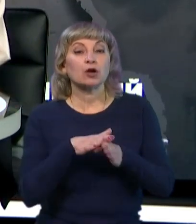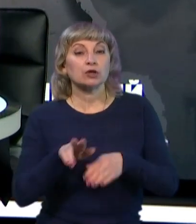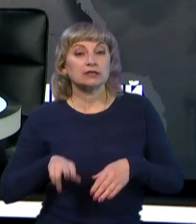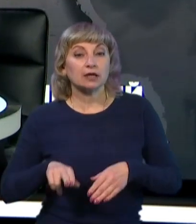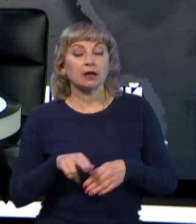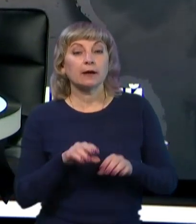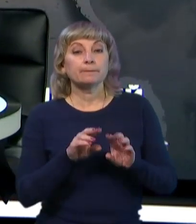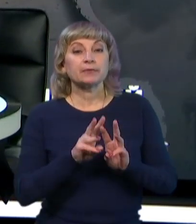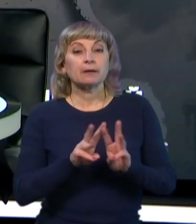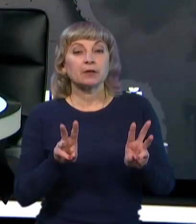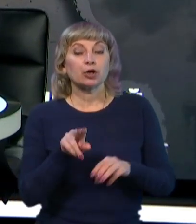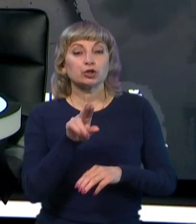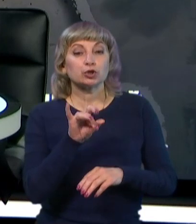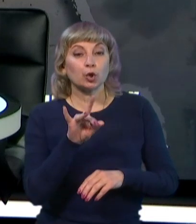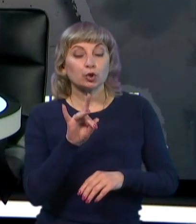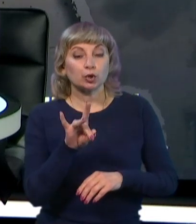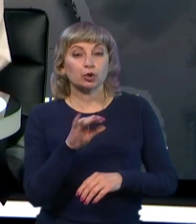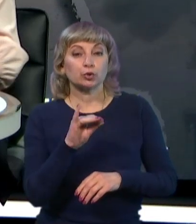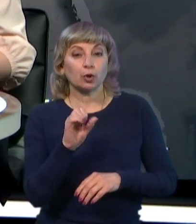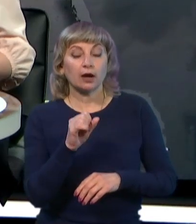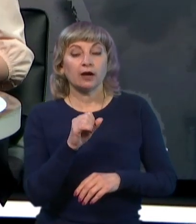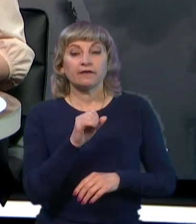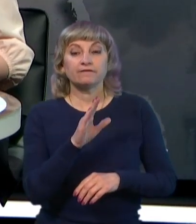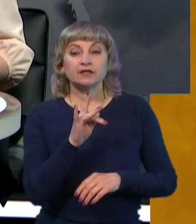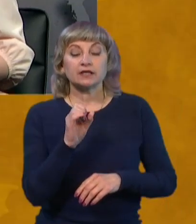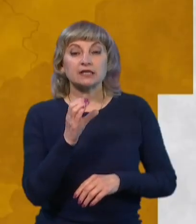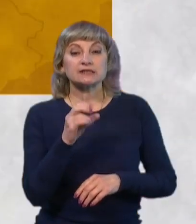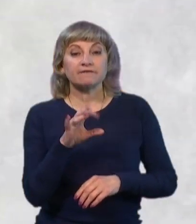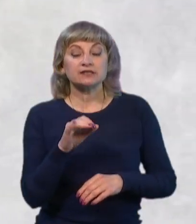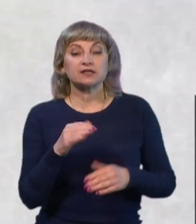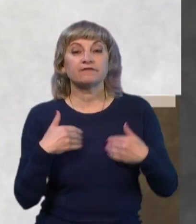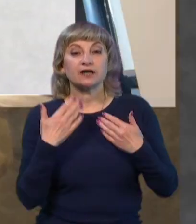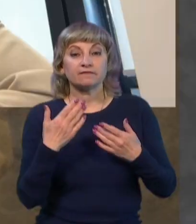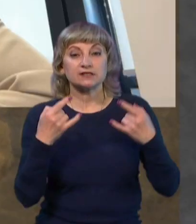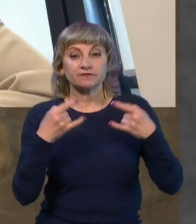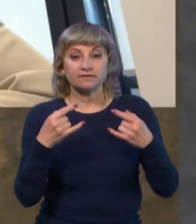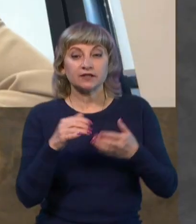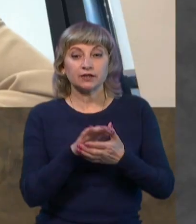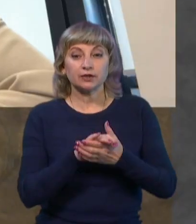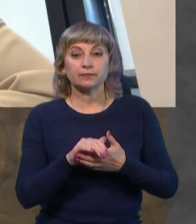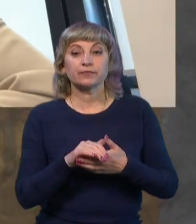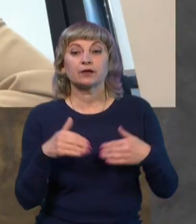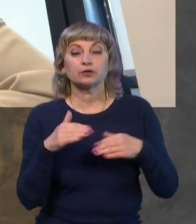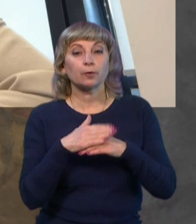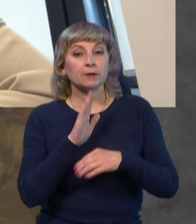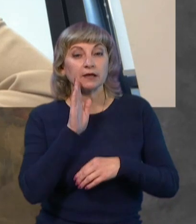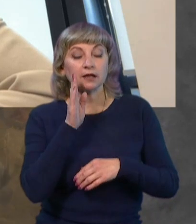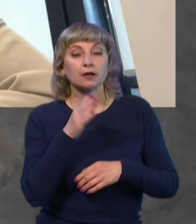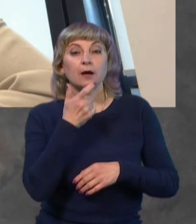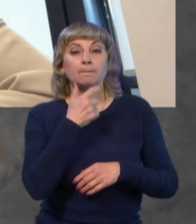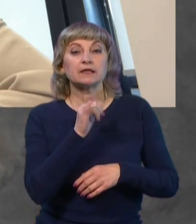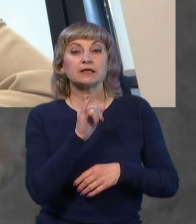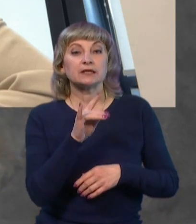директорка платформи «Донор.UA» Ірина Славінська. Пані Ірино, вітаємо вас в ефірі. Доброго ранку. Доброго ранку. Добрий ранок. Пані